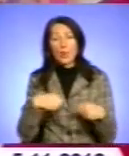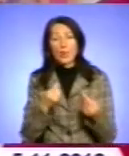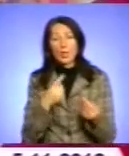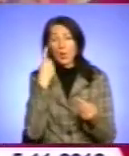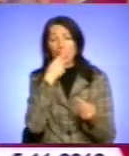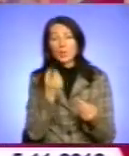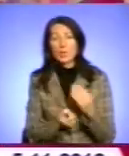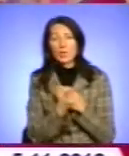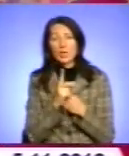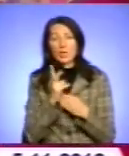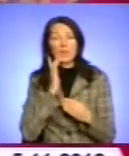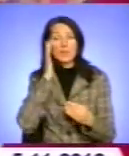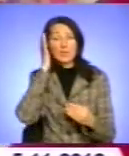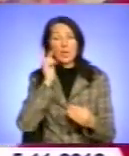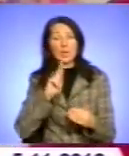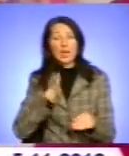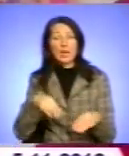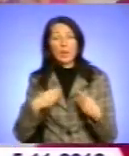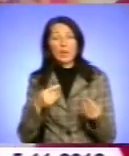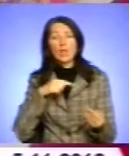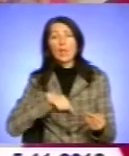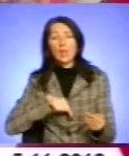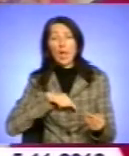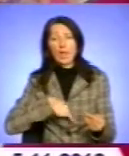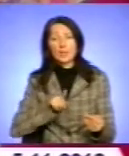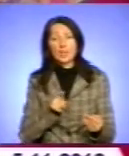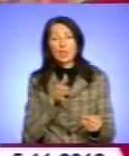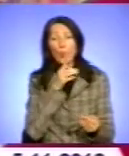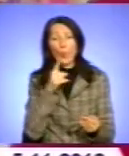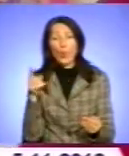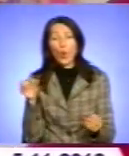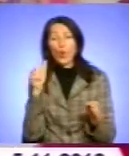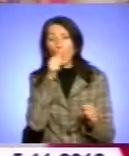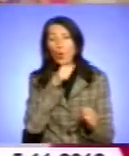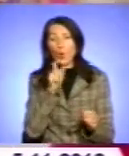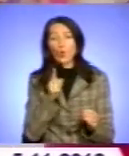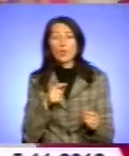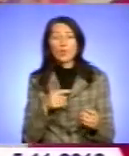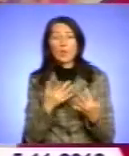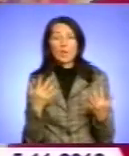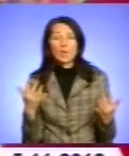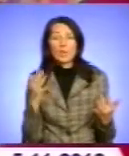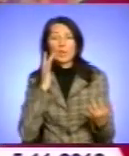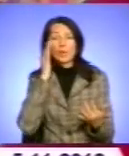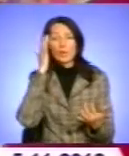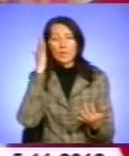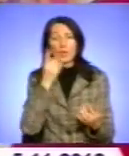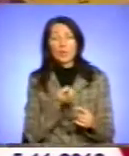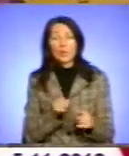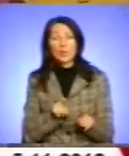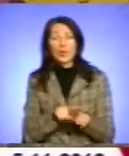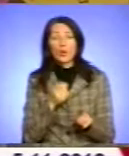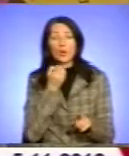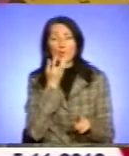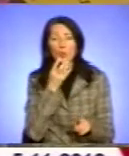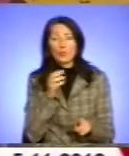якась виникає ідея, як передати якийсь настрій чи якусь там пору року там, чи якісь асоціації з тою квіткою.